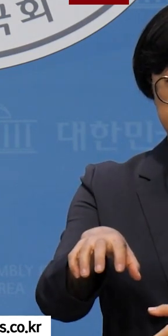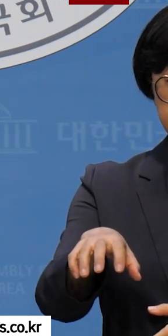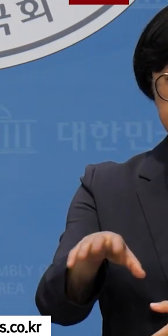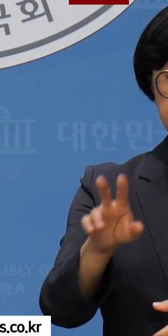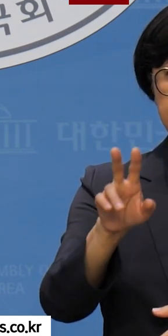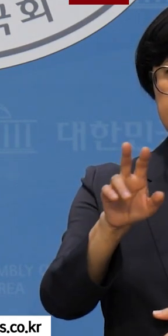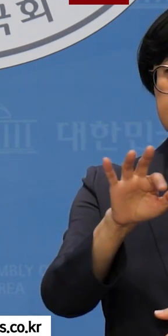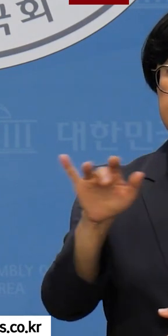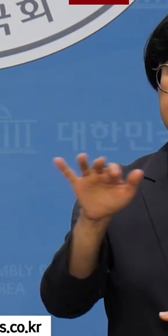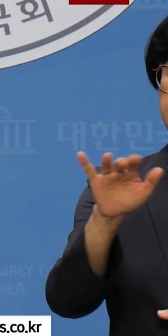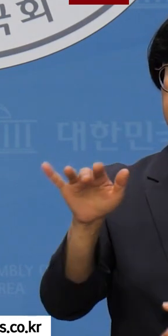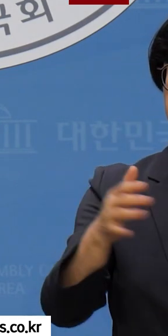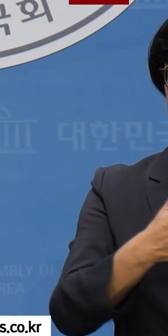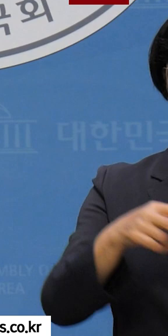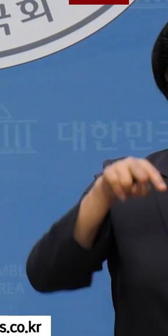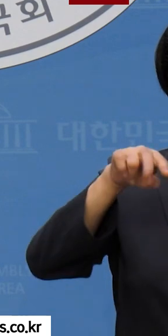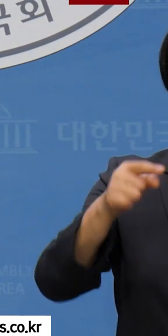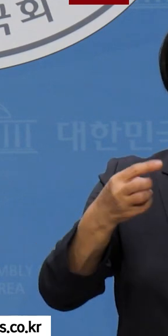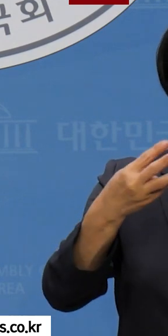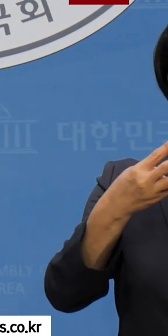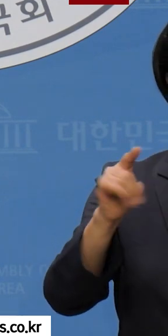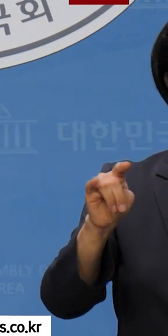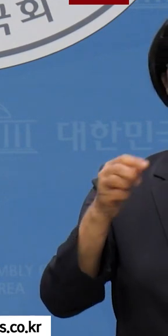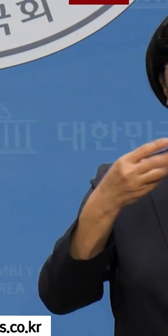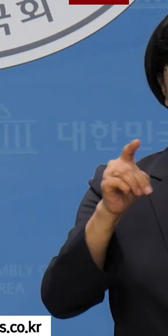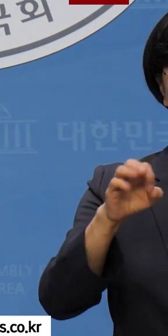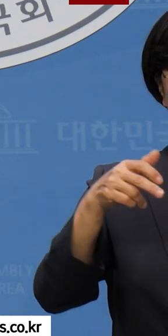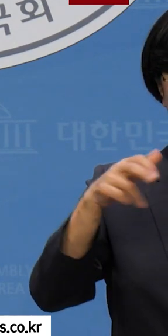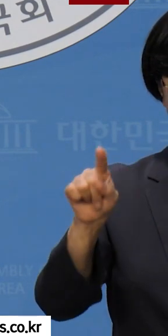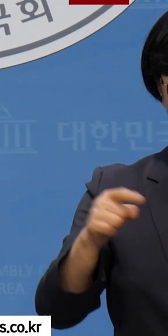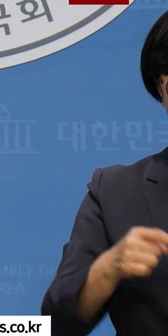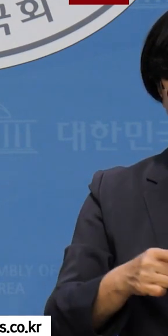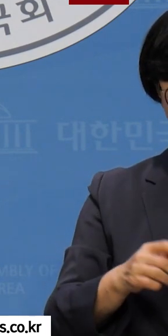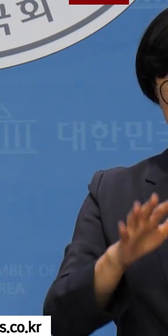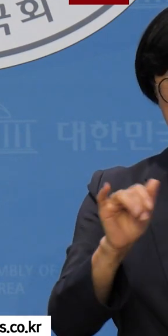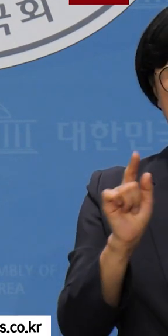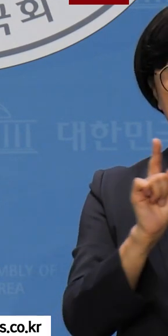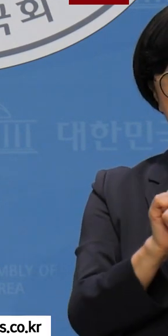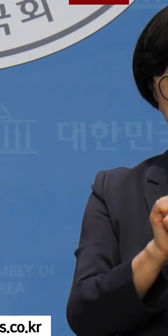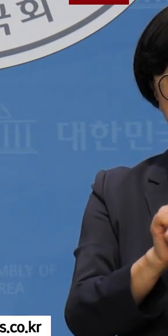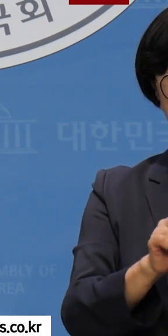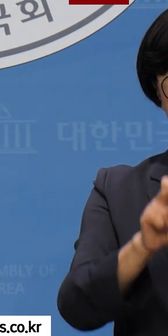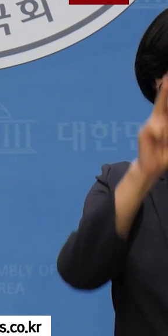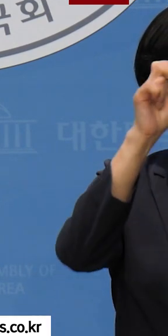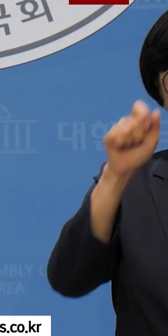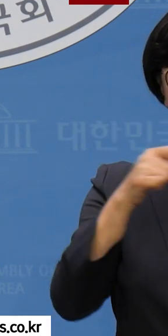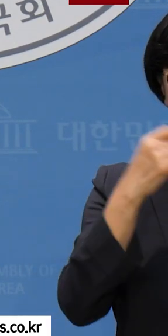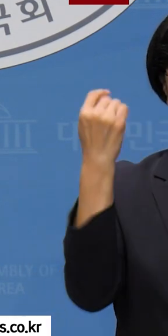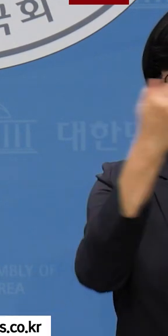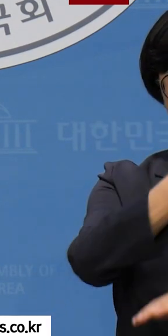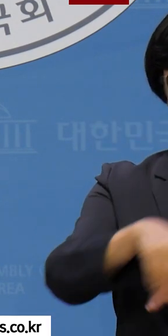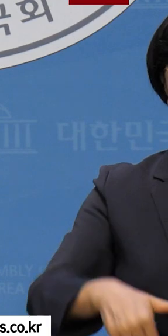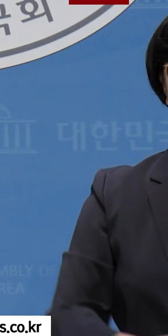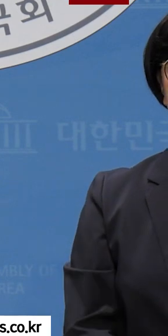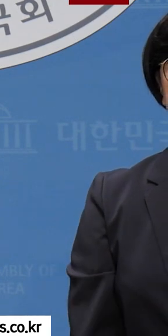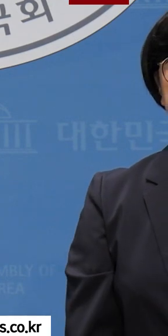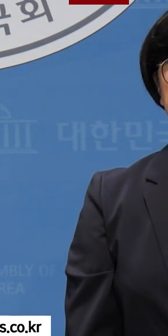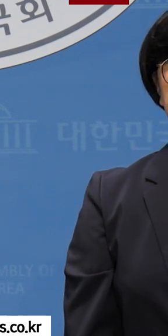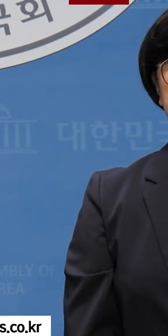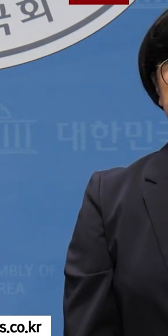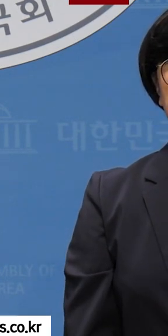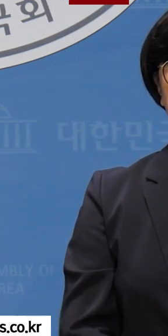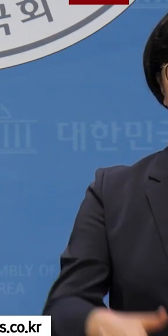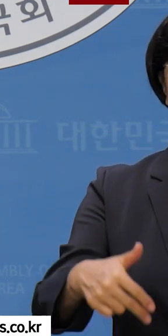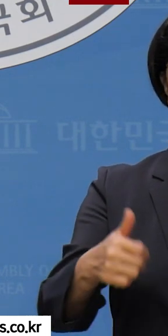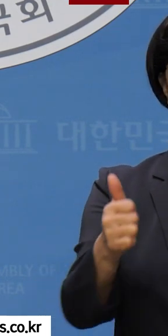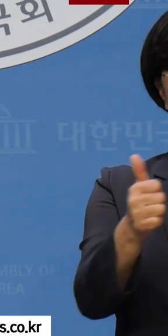야파, 아베아르다나 스리랑카 국회의장과 회담을 진행한 후에 오찬을 진행할 예정입니다. 정우태